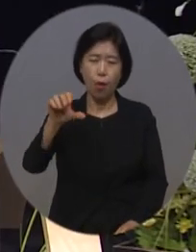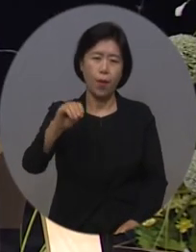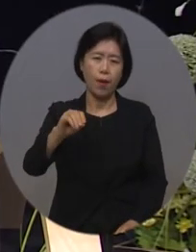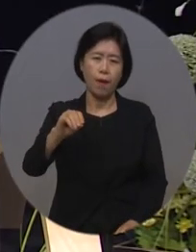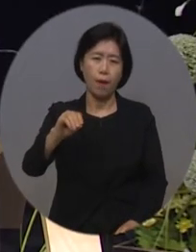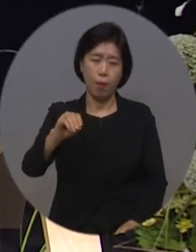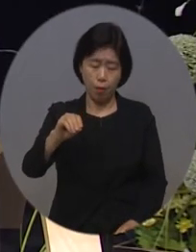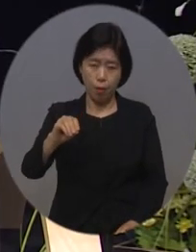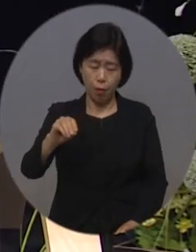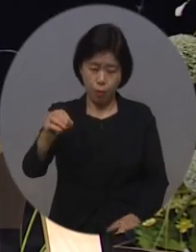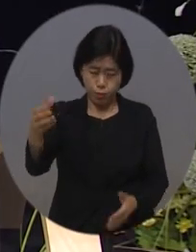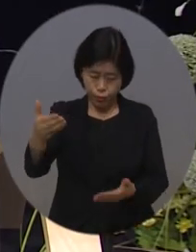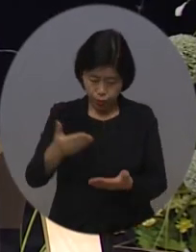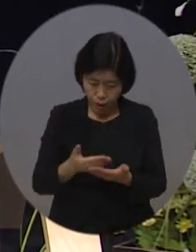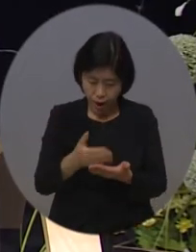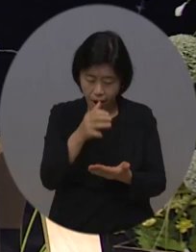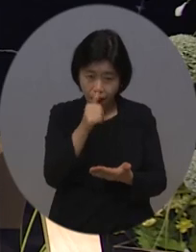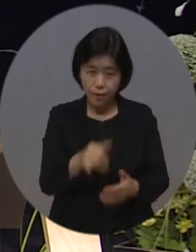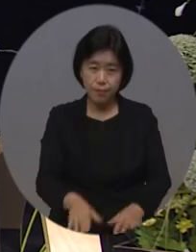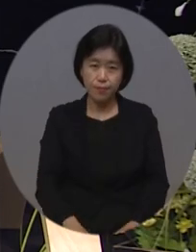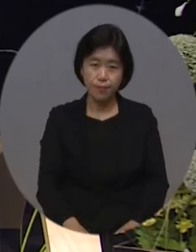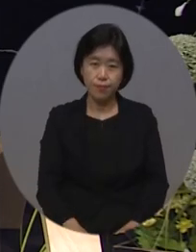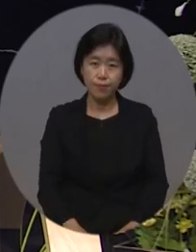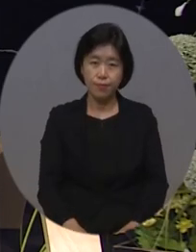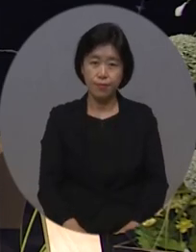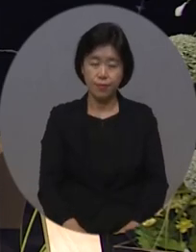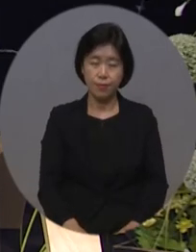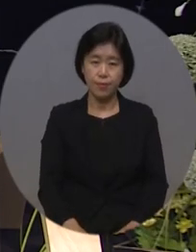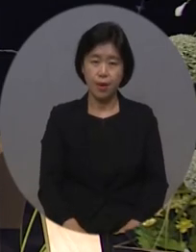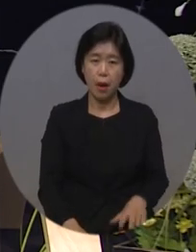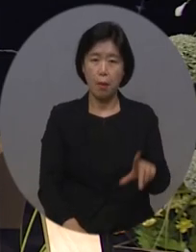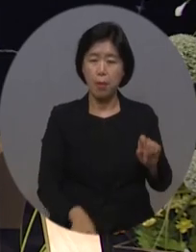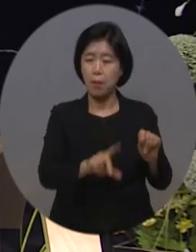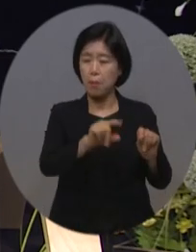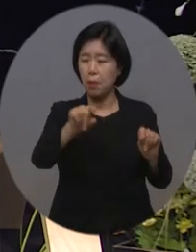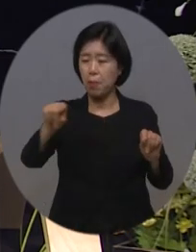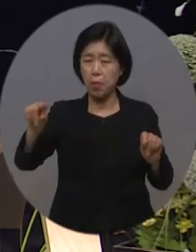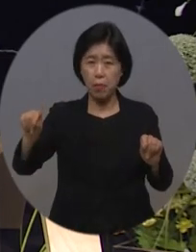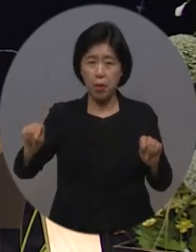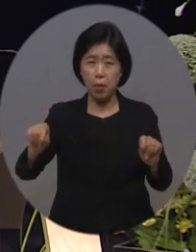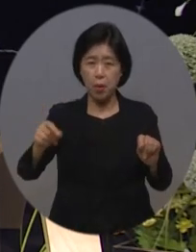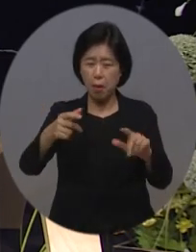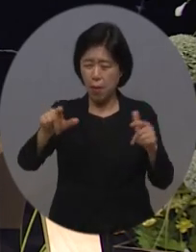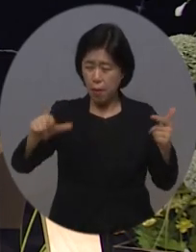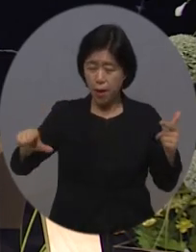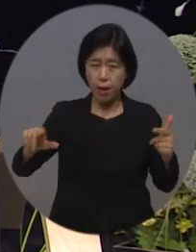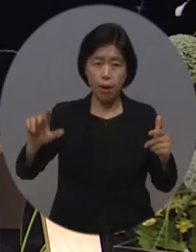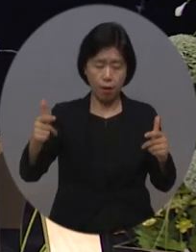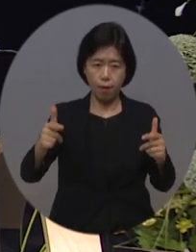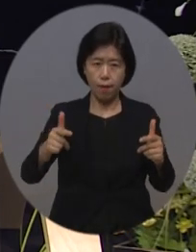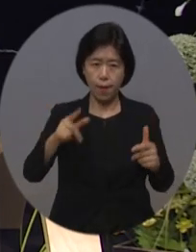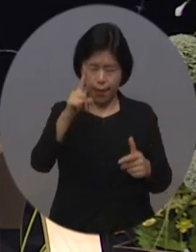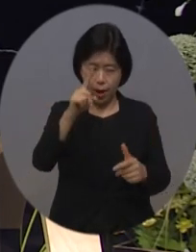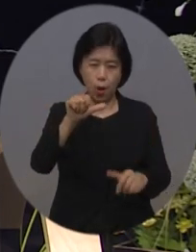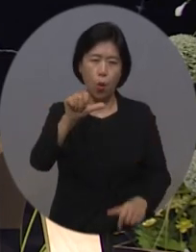달리 각자가 아닌 우리로 어깨를 곁듯 함께 결속하고 있습니다.